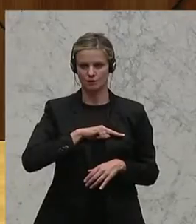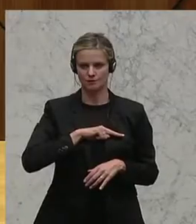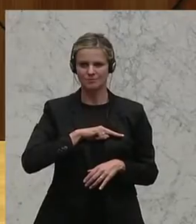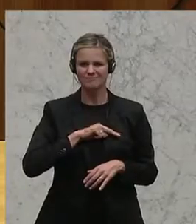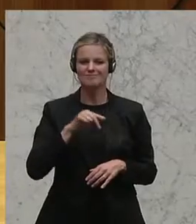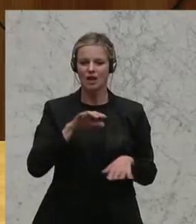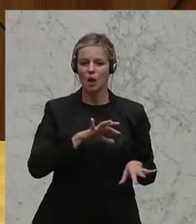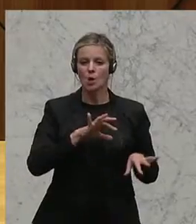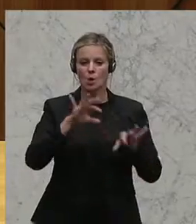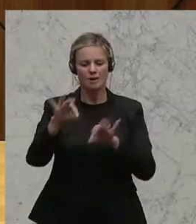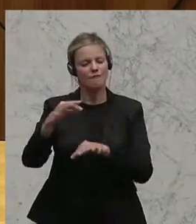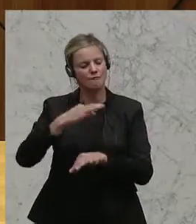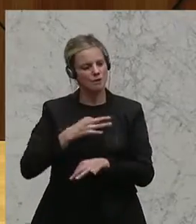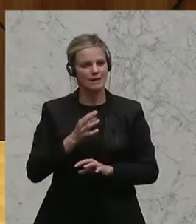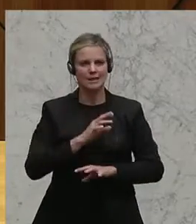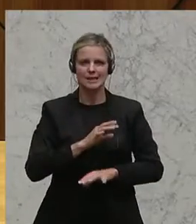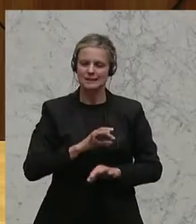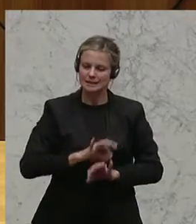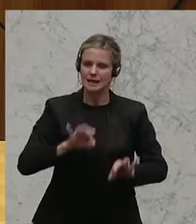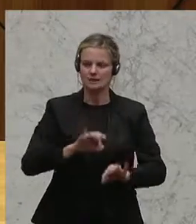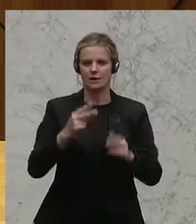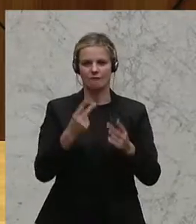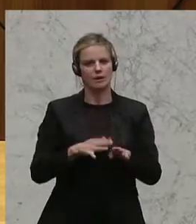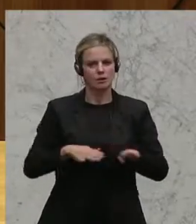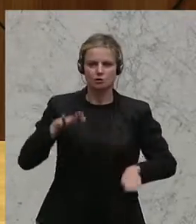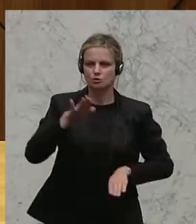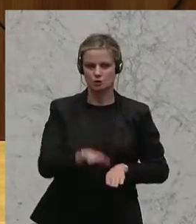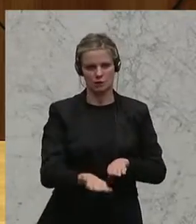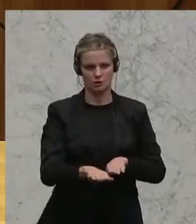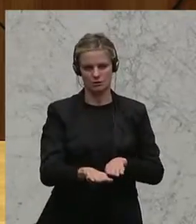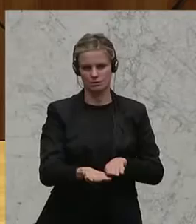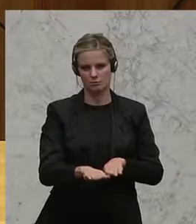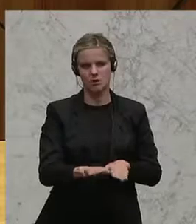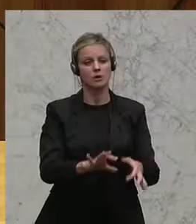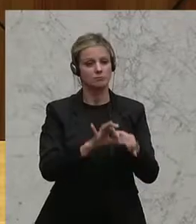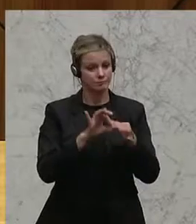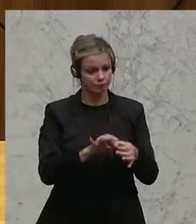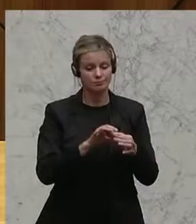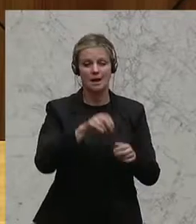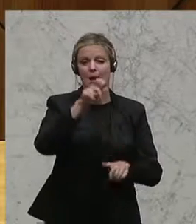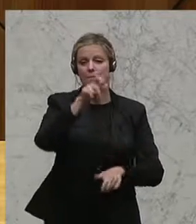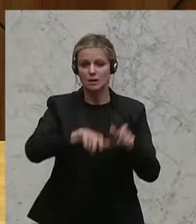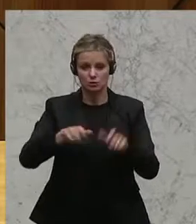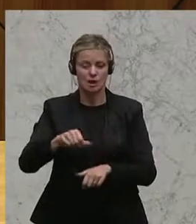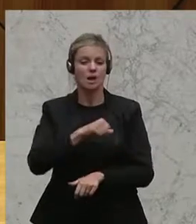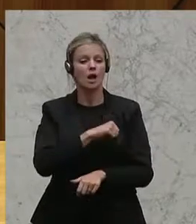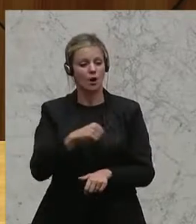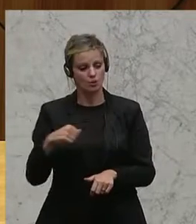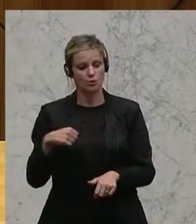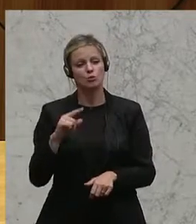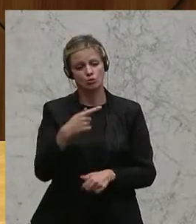extrem wichtigen Schritt in unserer weiteren Arbeit. Und das ist verbunden mit natürlich einer personellen Autonomie, wie es du